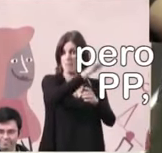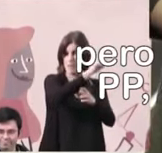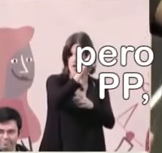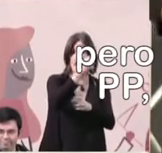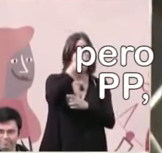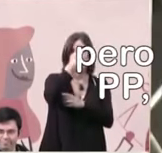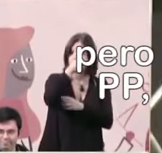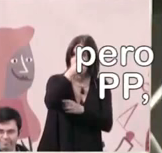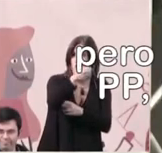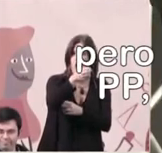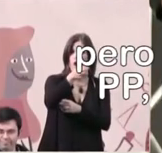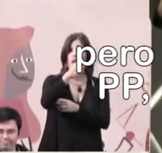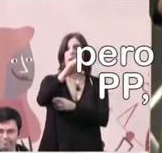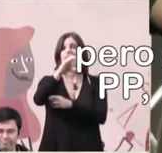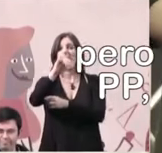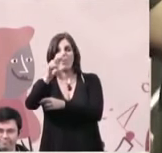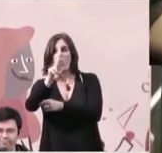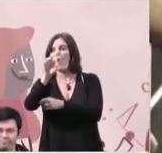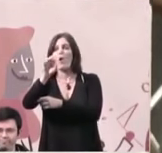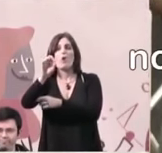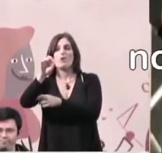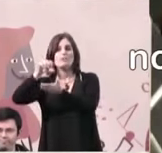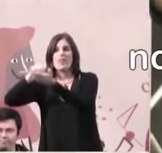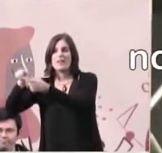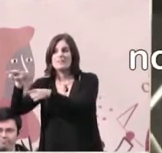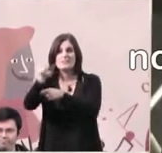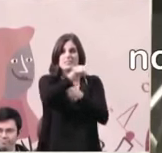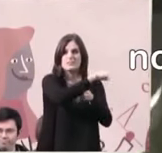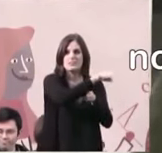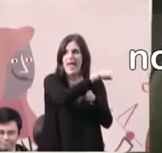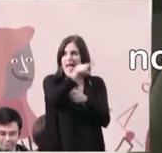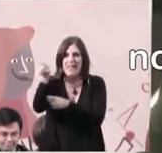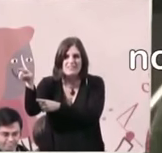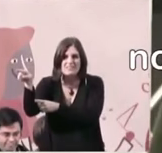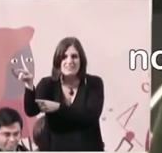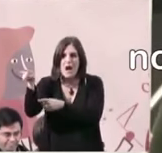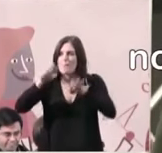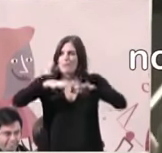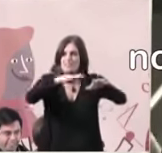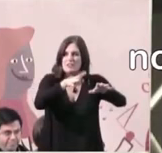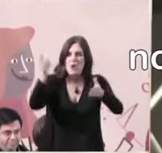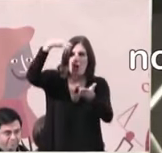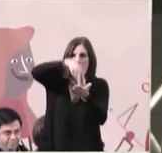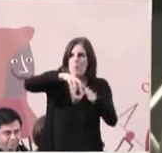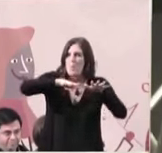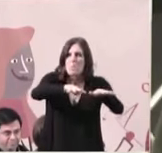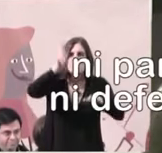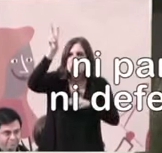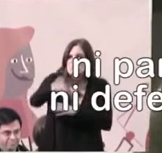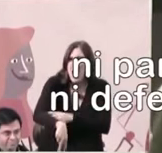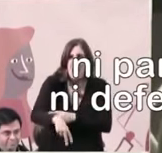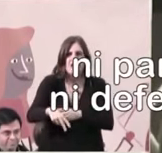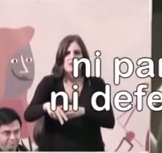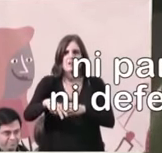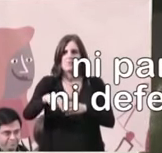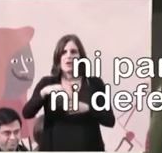PP, ni del PSOE, ni de Convergència, ni de Ciutadans, no me'ls he trobat ni una punyetera vegada a una manifestació, ni a una acció, ni